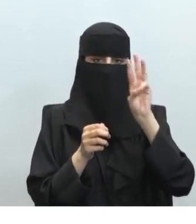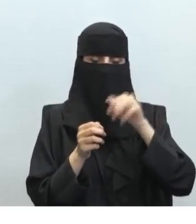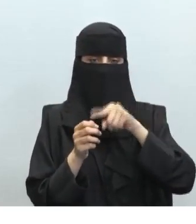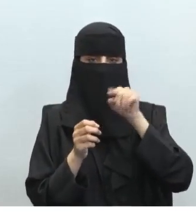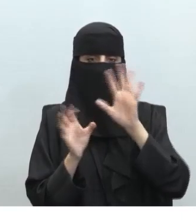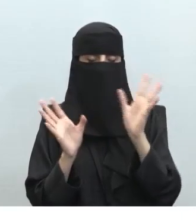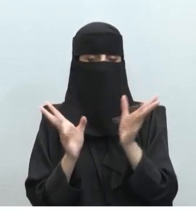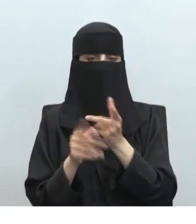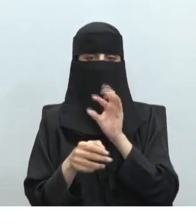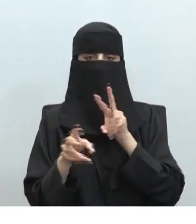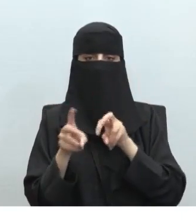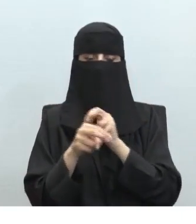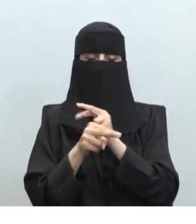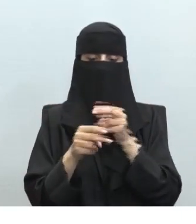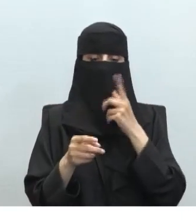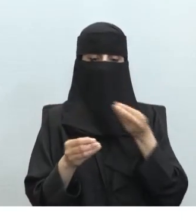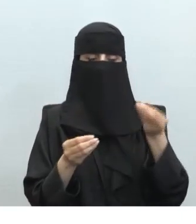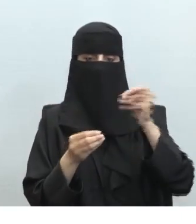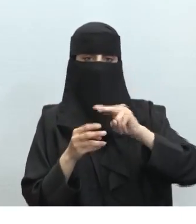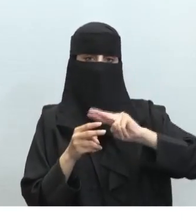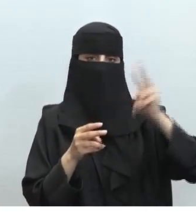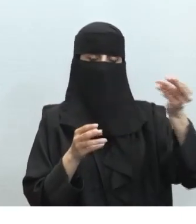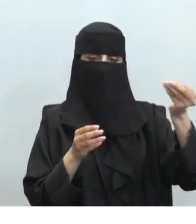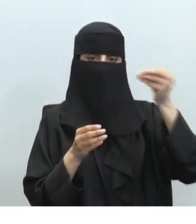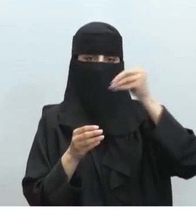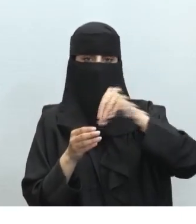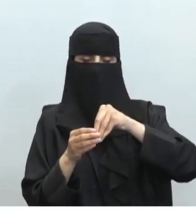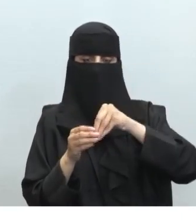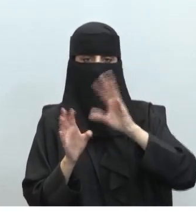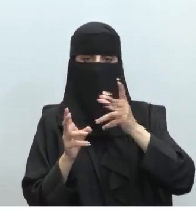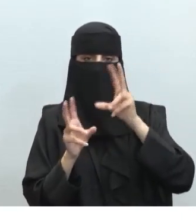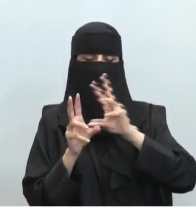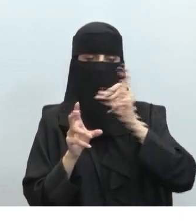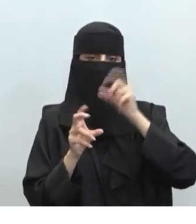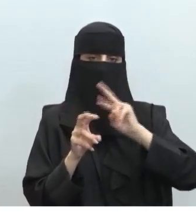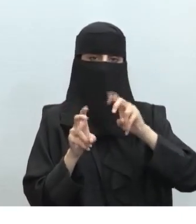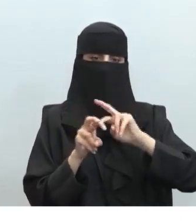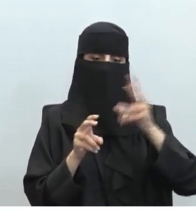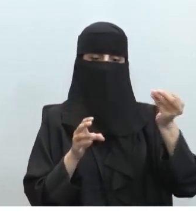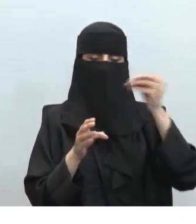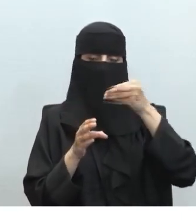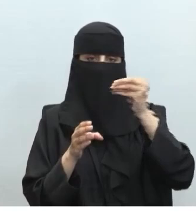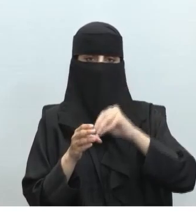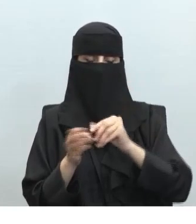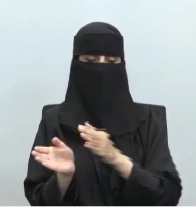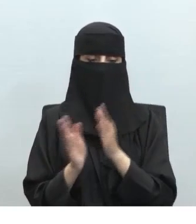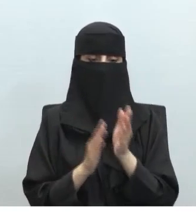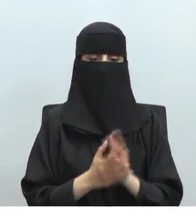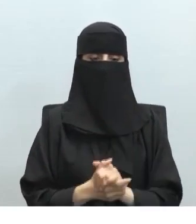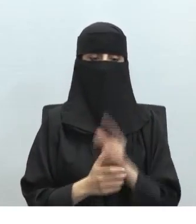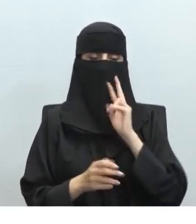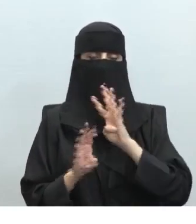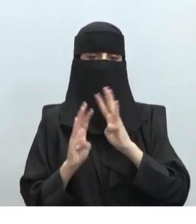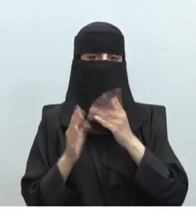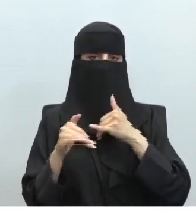المخلوقات الحيه وذلك باضافه دي ان خارجي اي بمعنى دي ان اي من مخلوق حي اخر وهنا